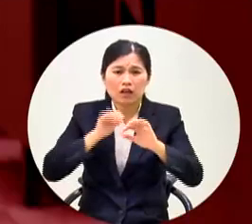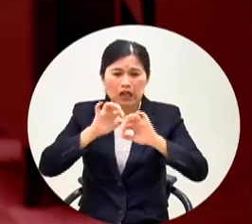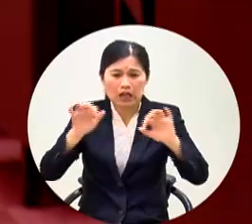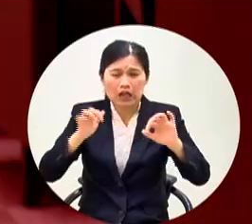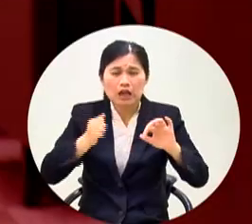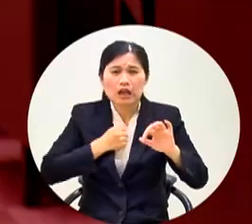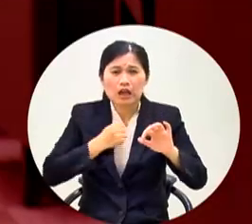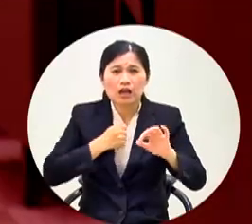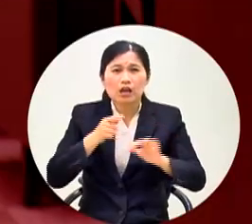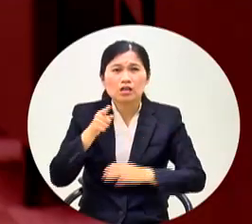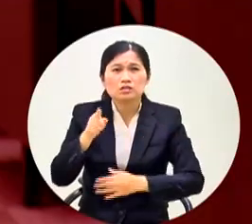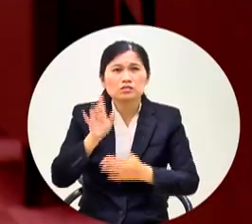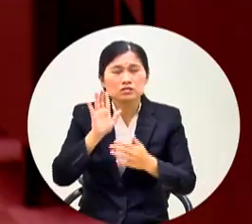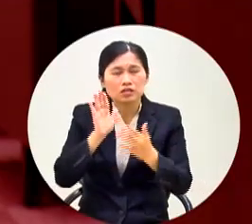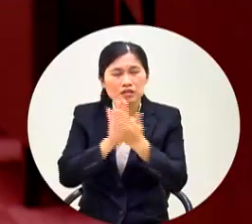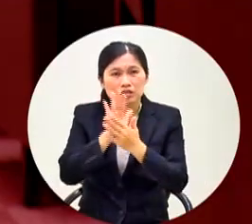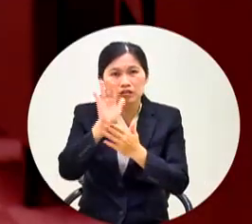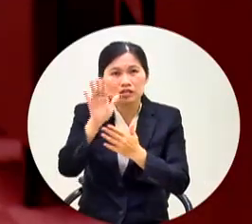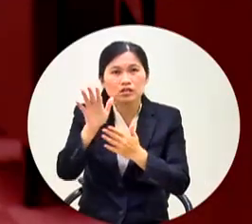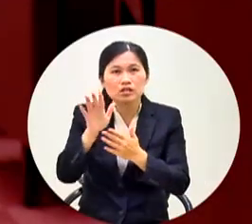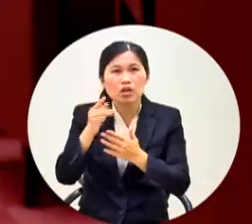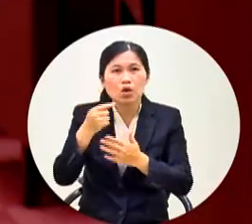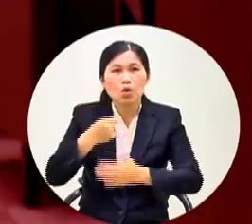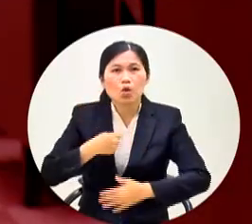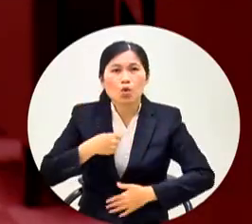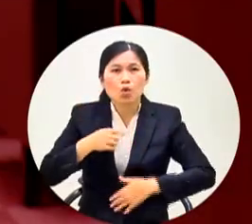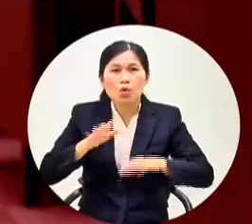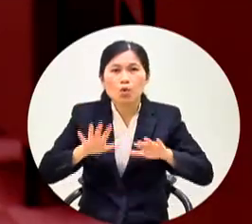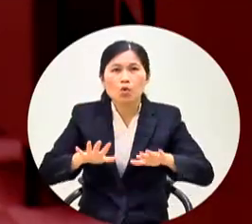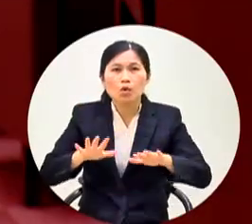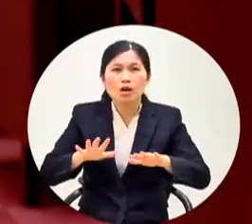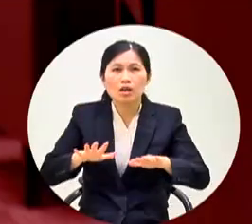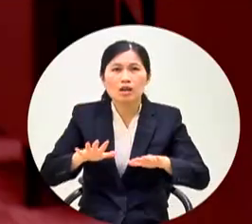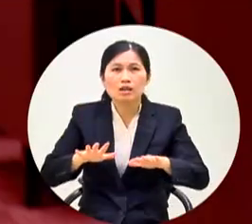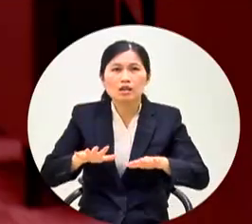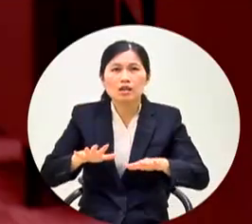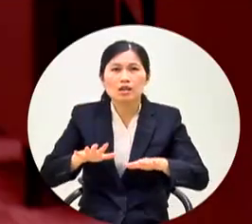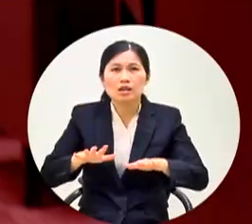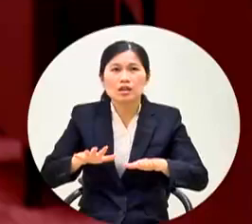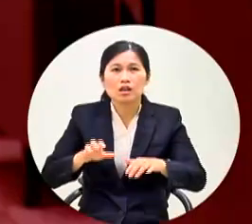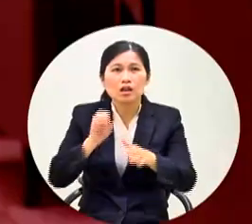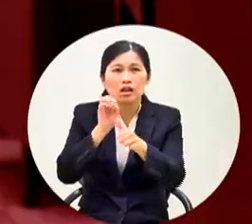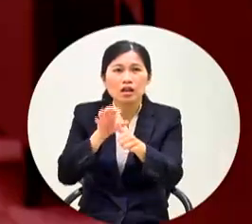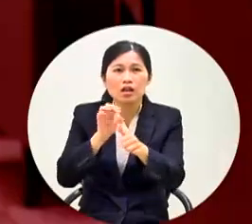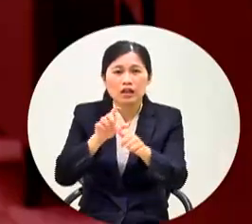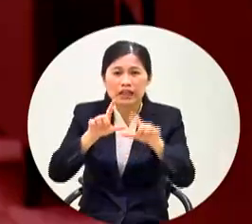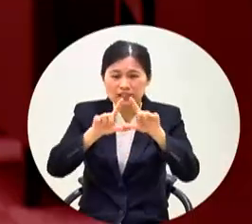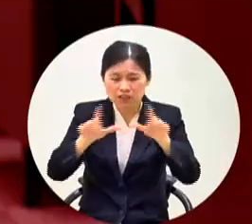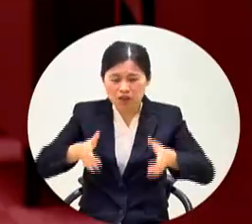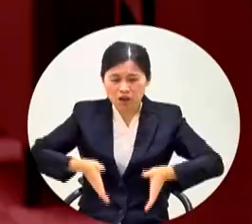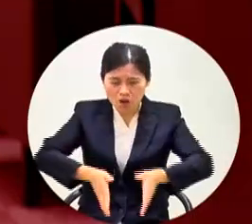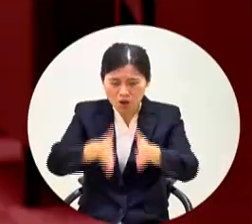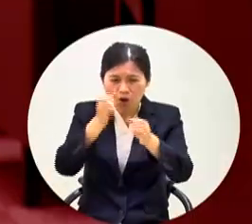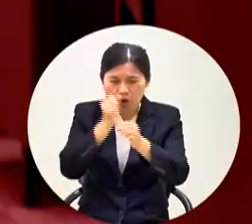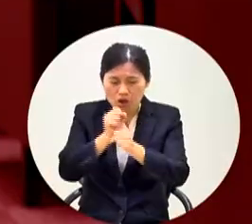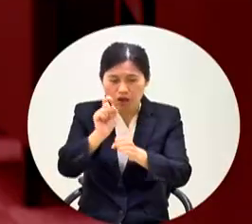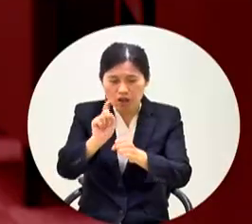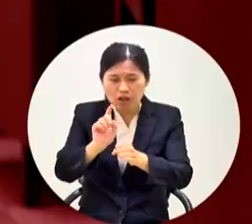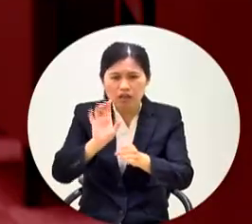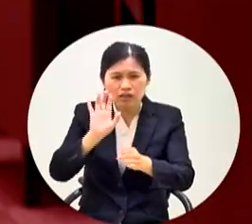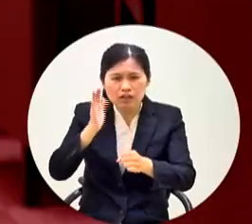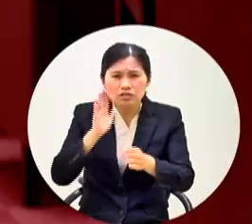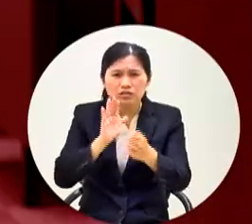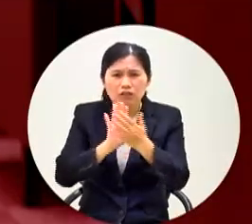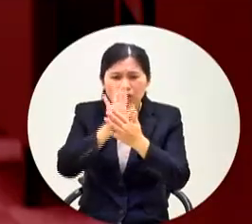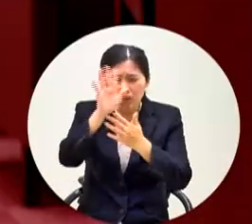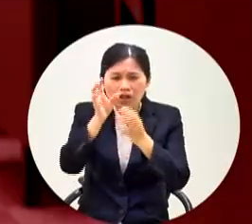当然这个事后是在我们现在台面上是告诉你大方向，最重要的是后续